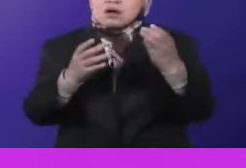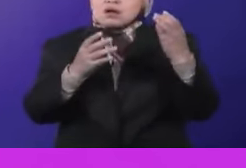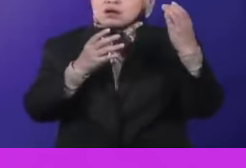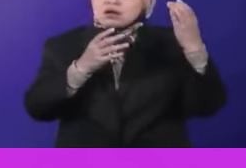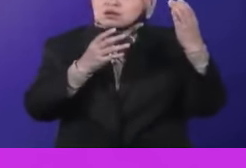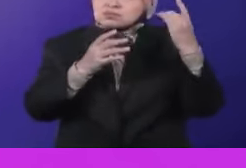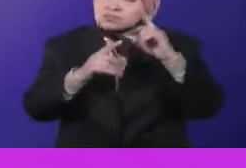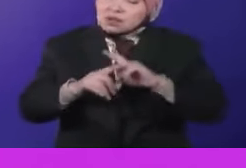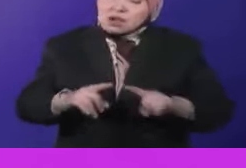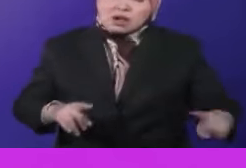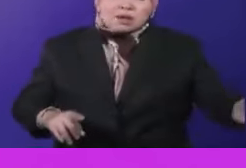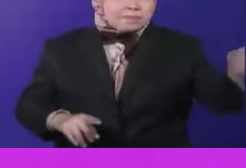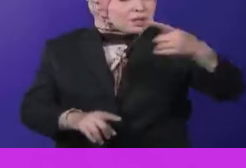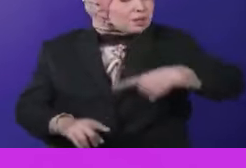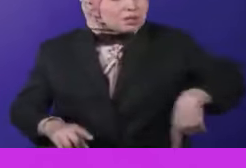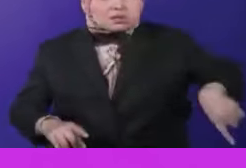وهم لا